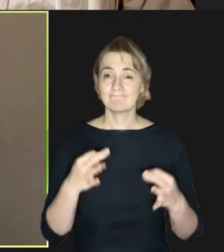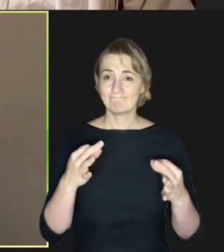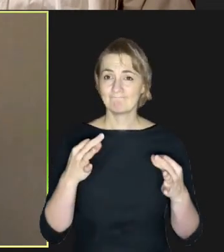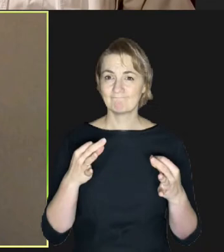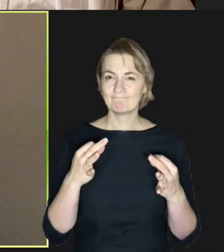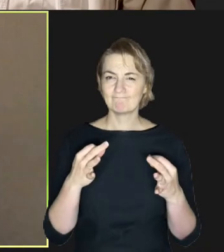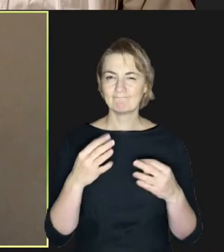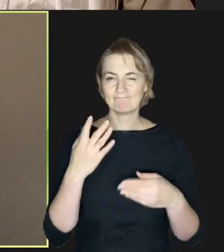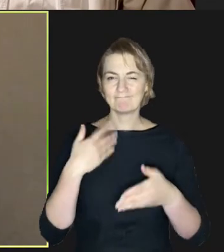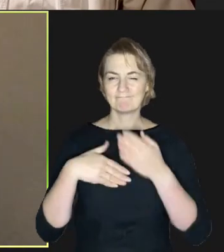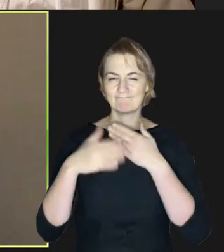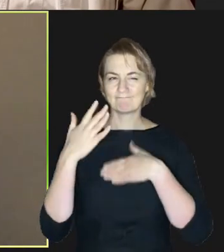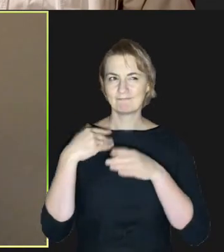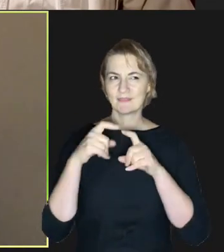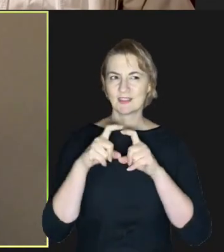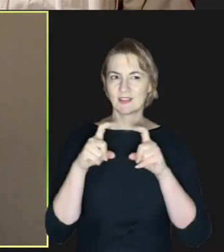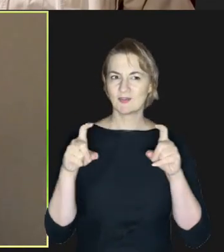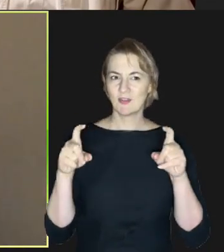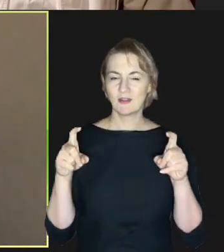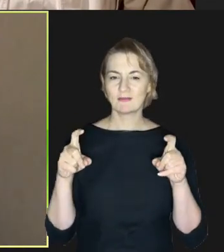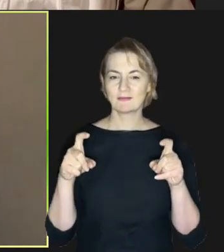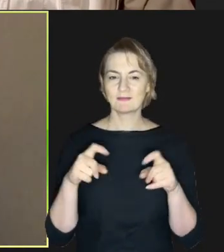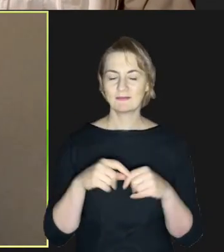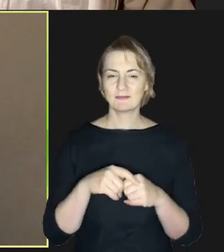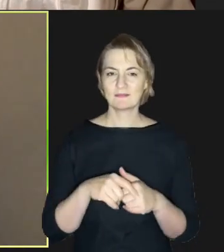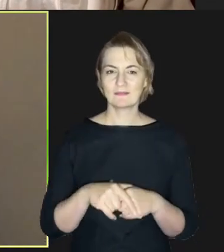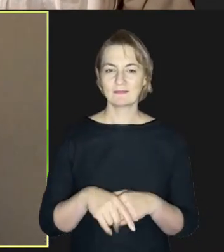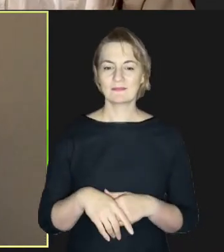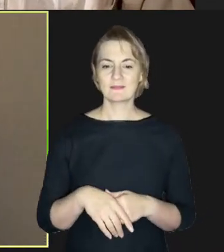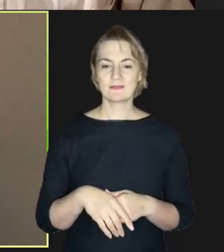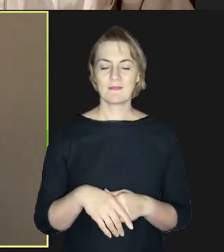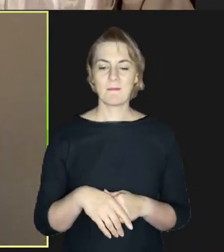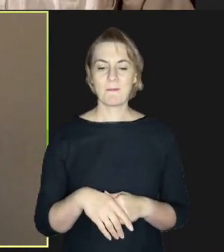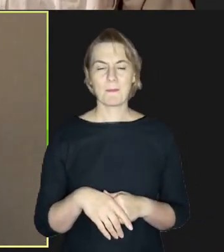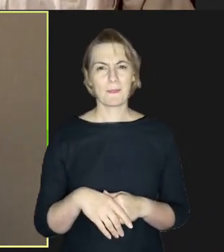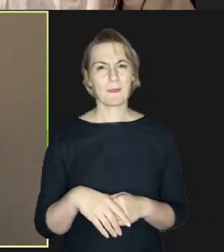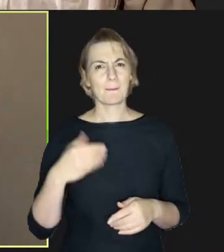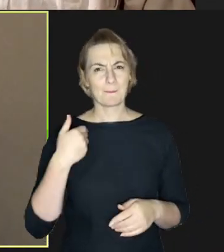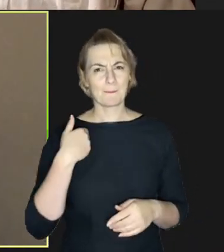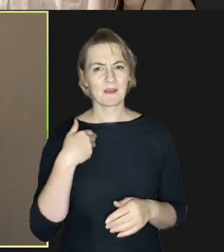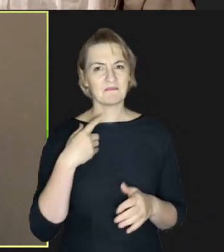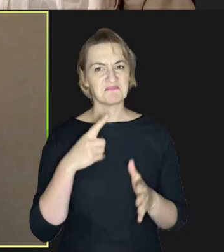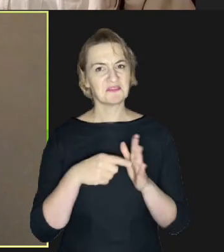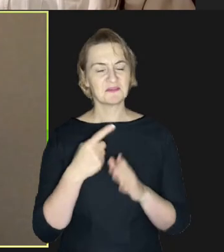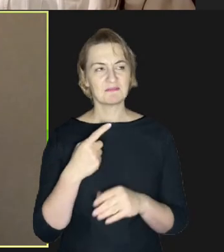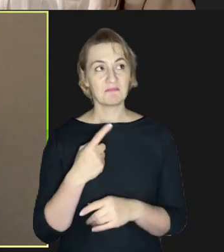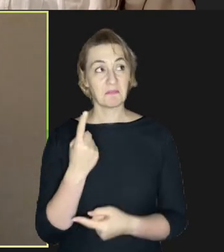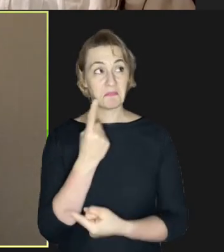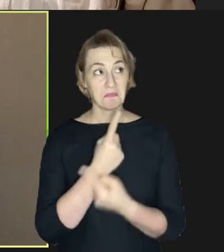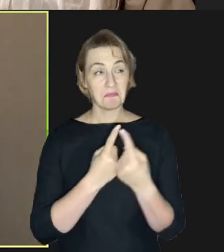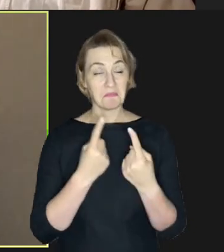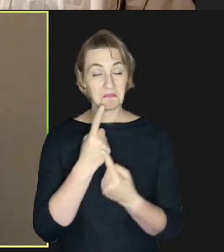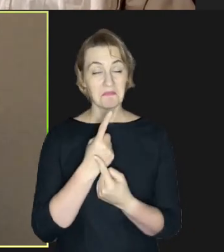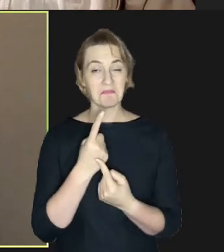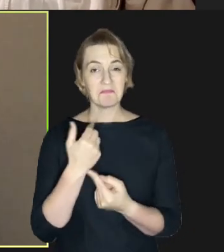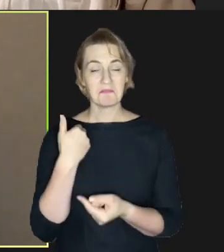odległości czasu, to myślę, że to była taka pierwsza medytacja jakaś.